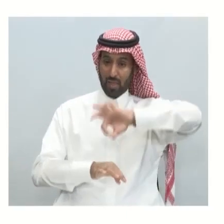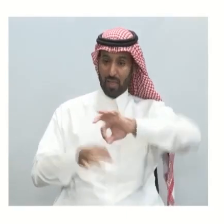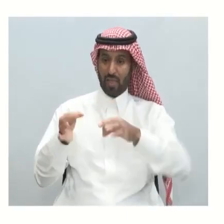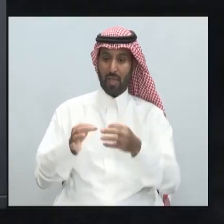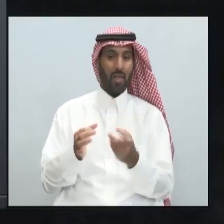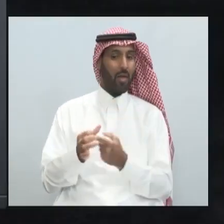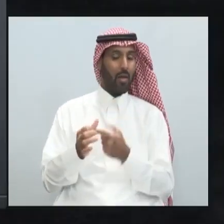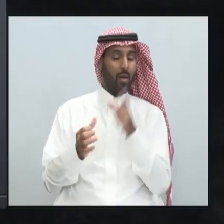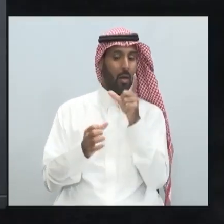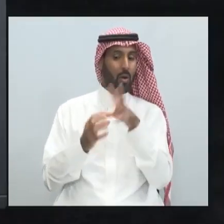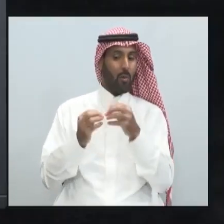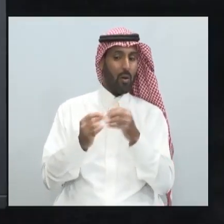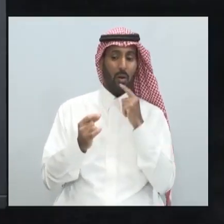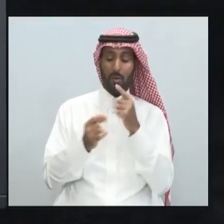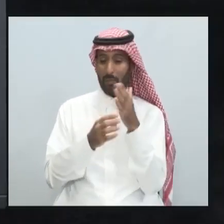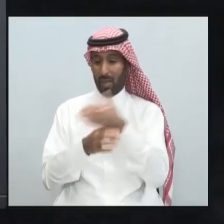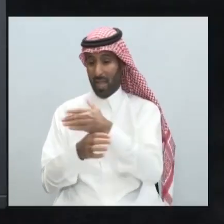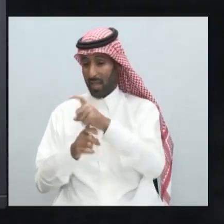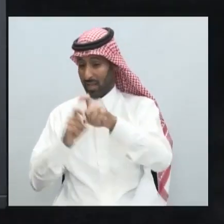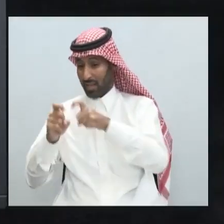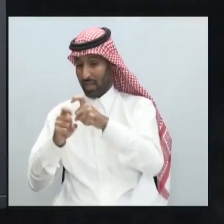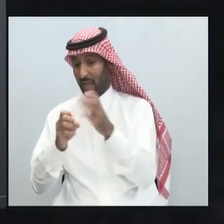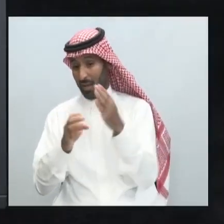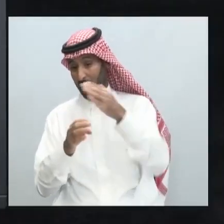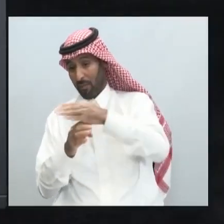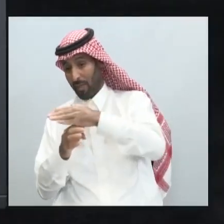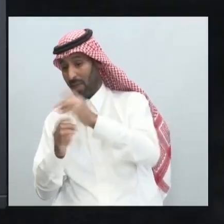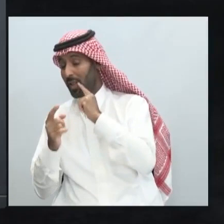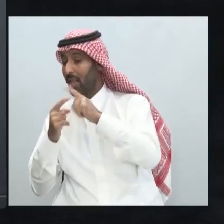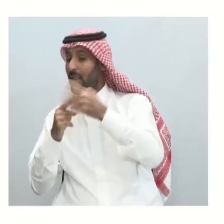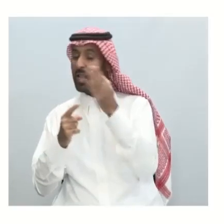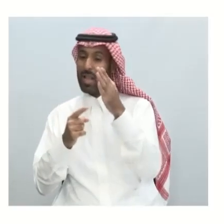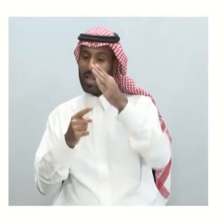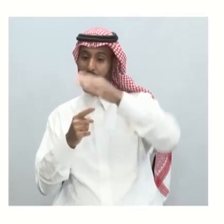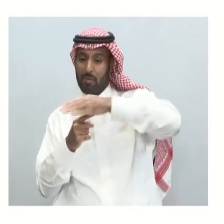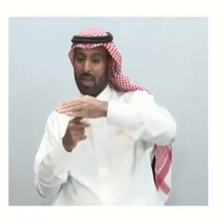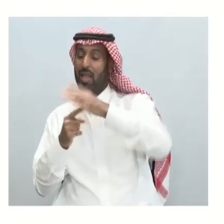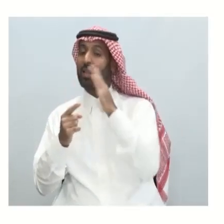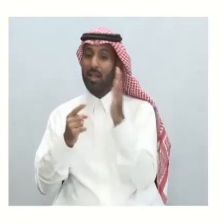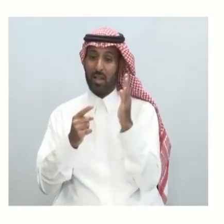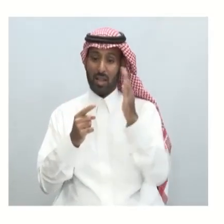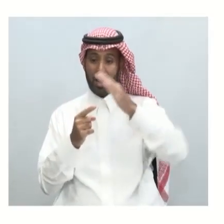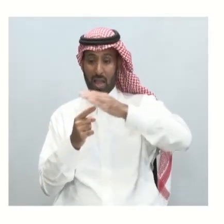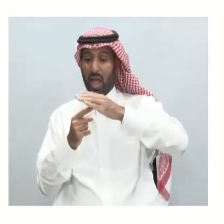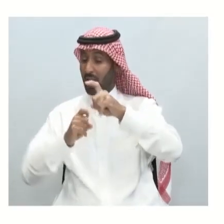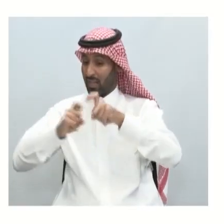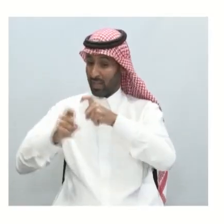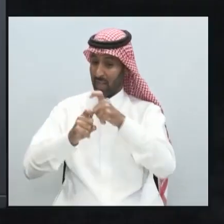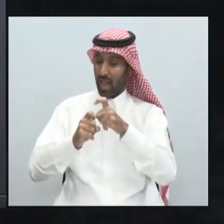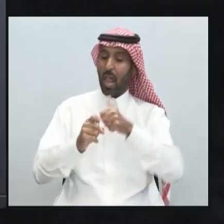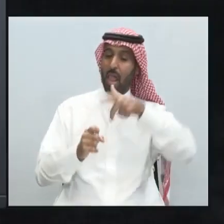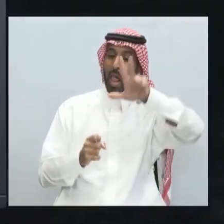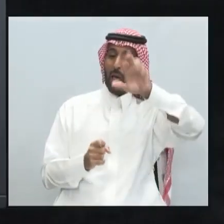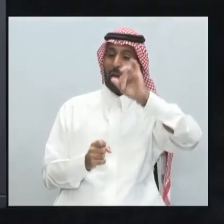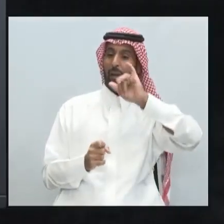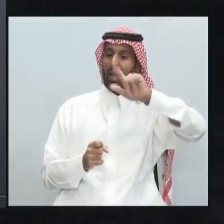ولكن ما المقصود بالميل الالكتروني ميل الكتروني ما هو الميل هو مقياس